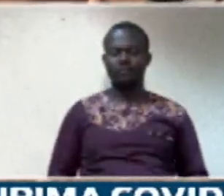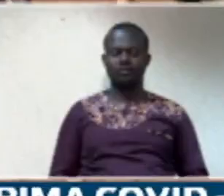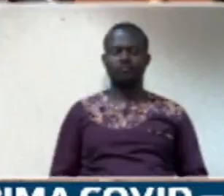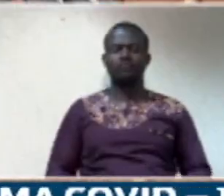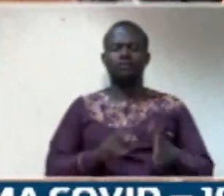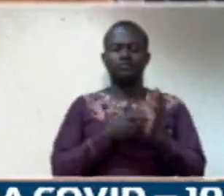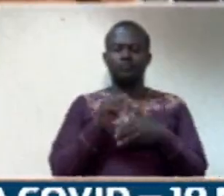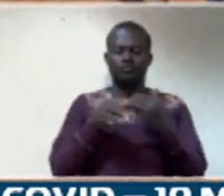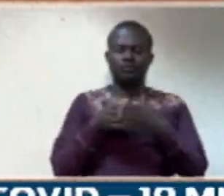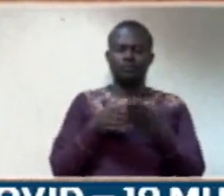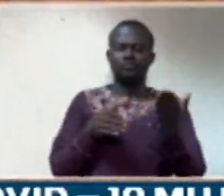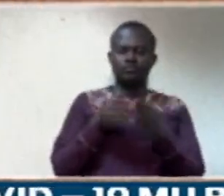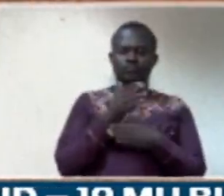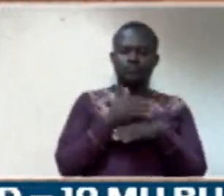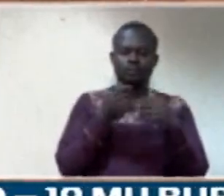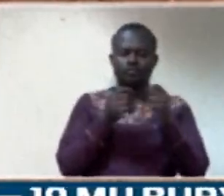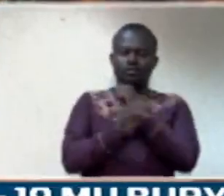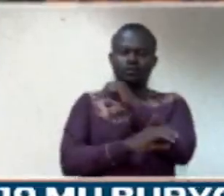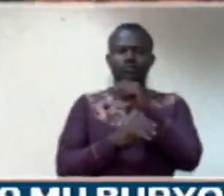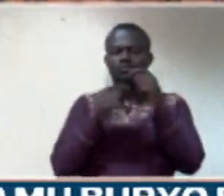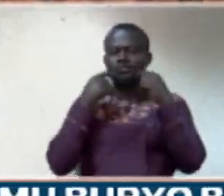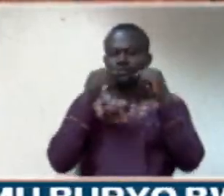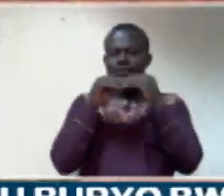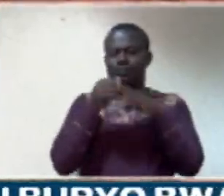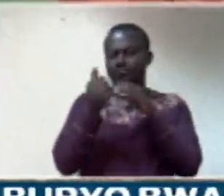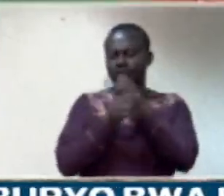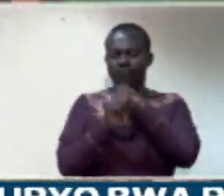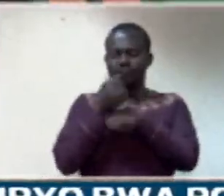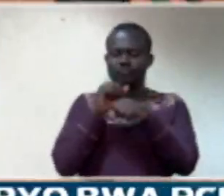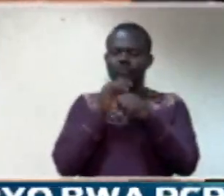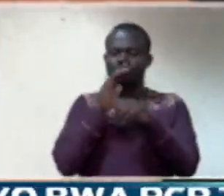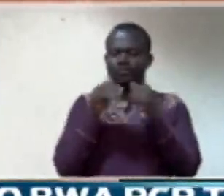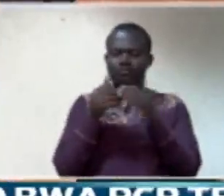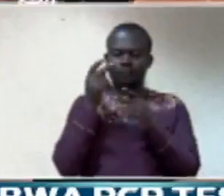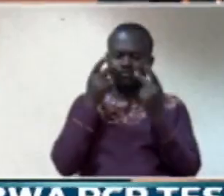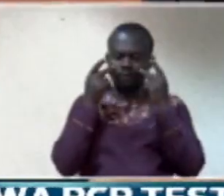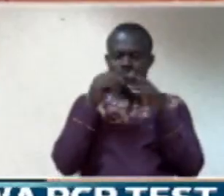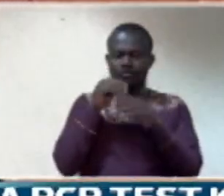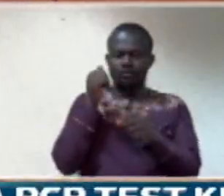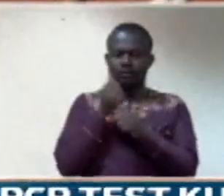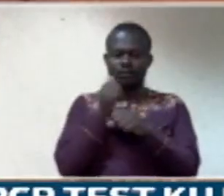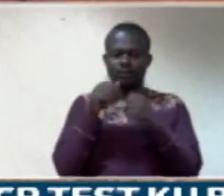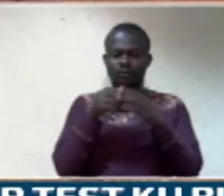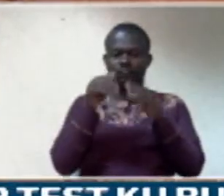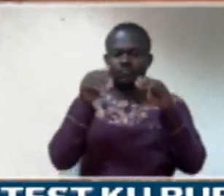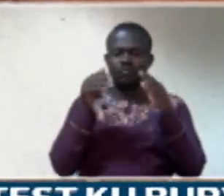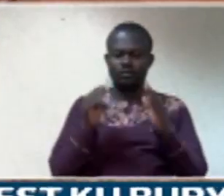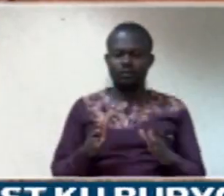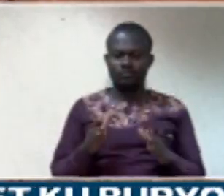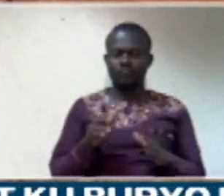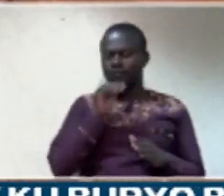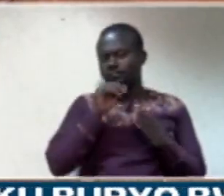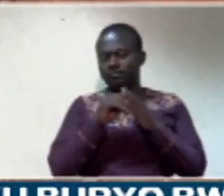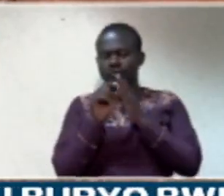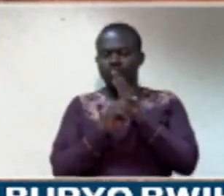gutunganya imihanda yangiritse Minisiteri y'ubutegetsi bw'igihugu ivuga ko hari n'ibindi bikorwa biteganyijwe abaturage bazabonamo akazi birimo n'iby'ubuhinzi. Si mu karere